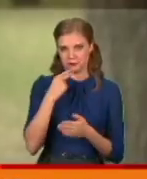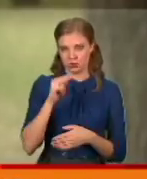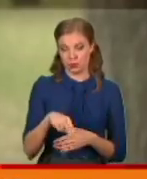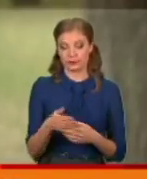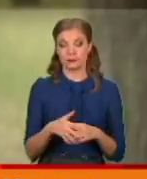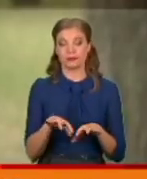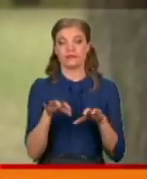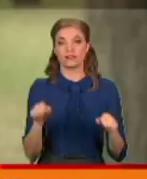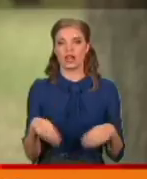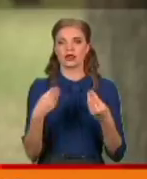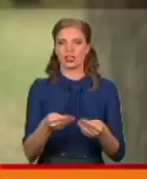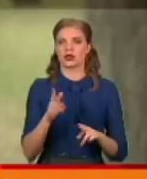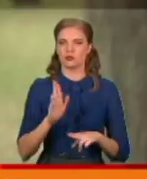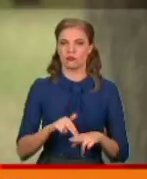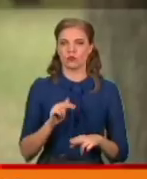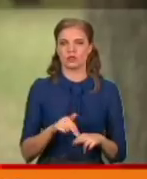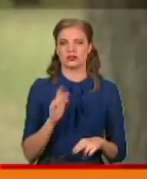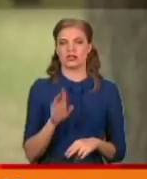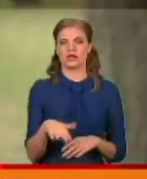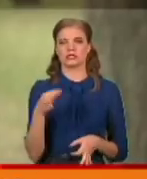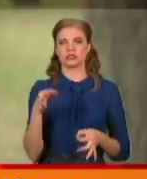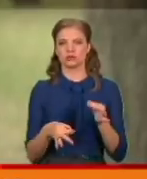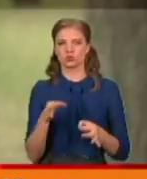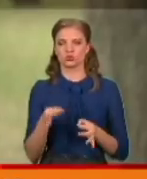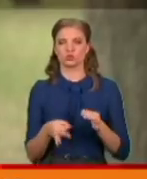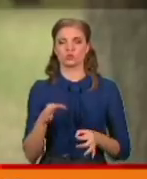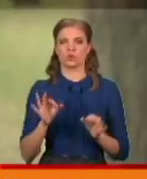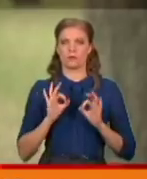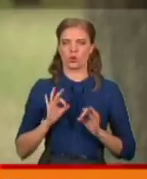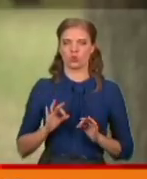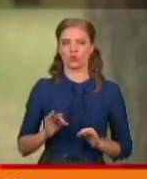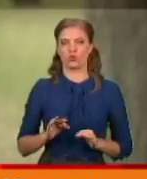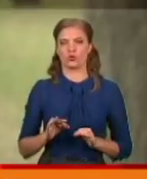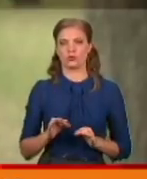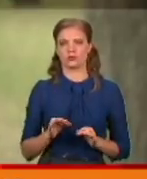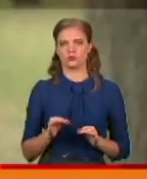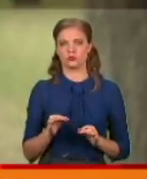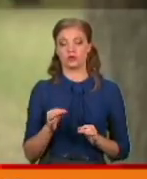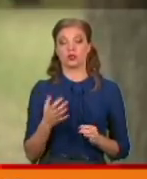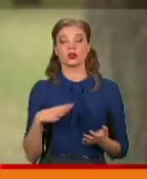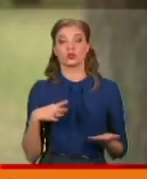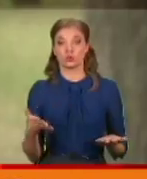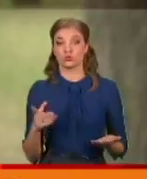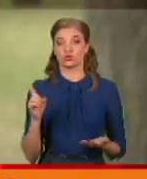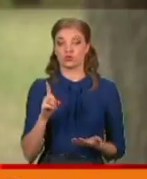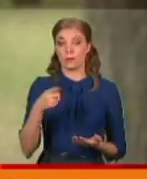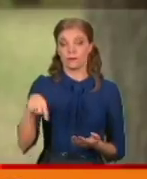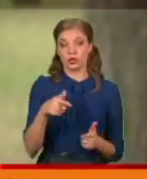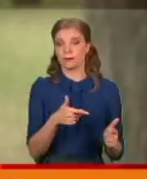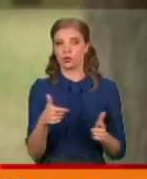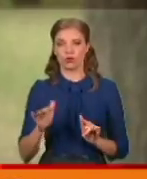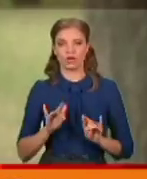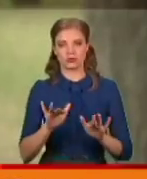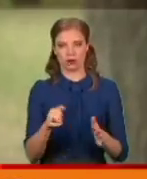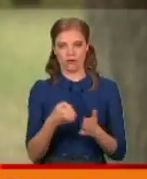надана поліцейським, суду, прокурору для того, щоб вони підготували справу